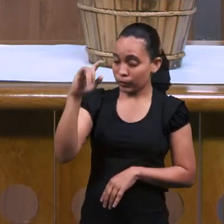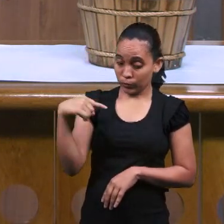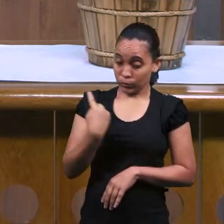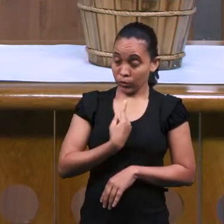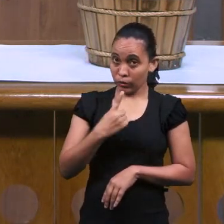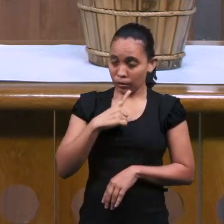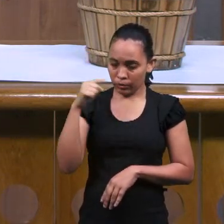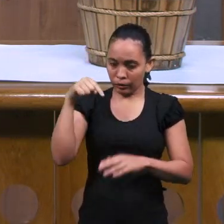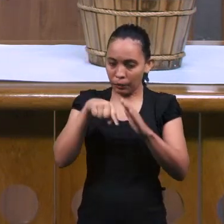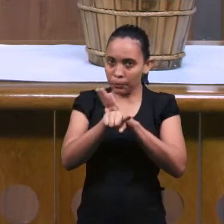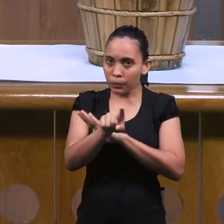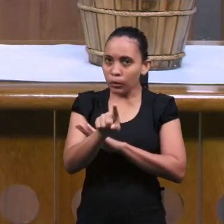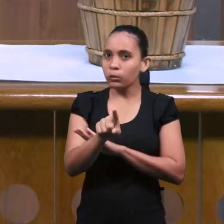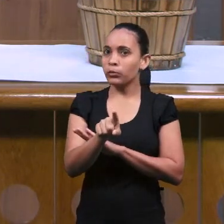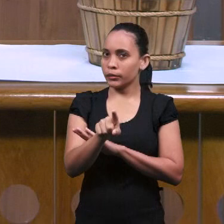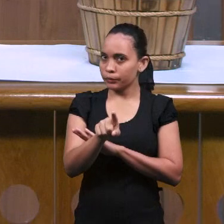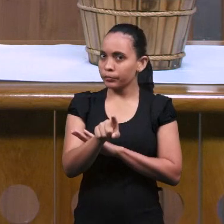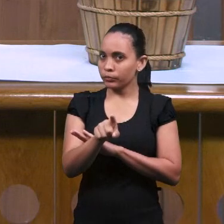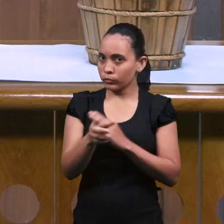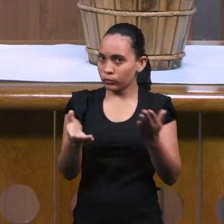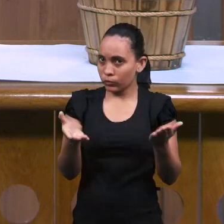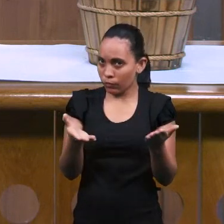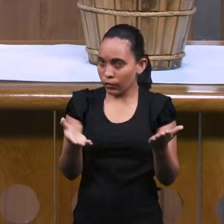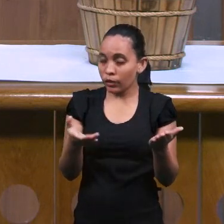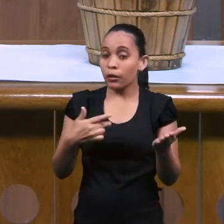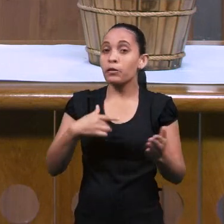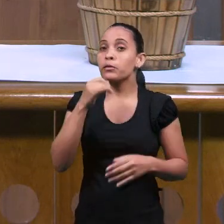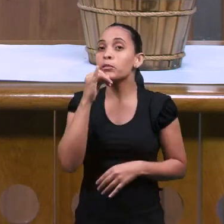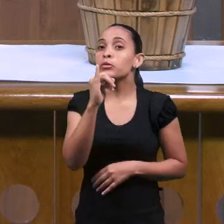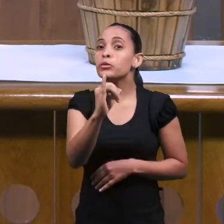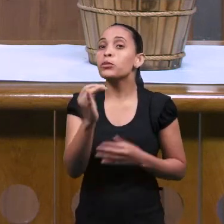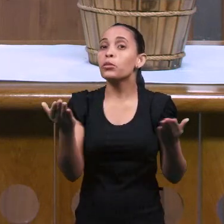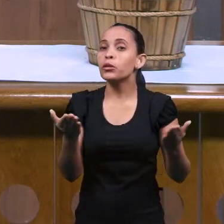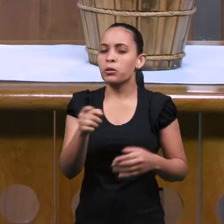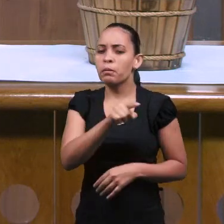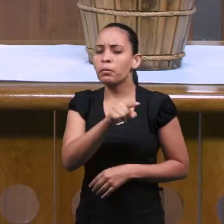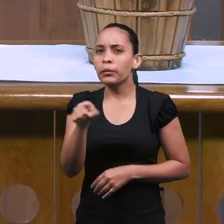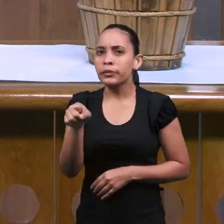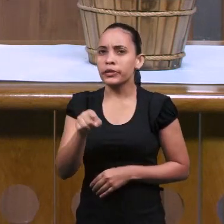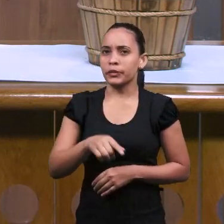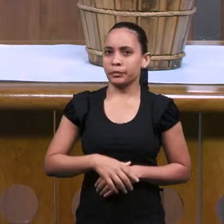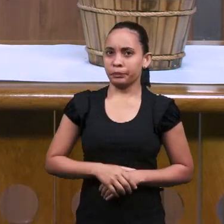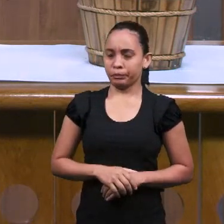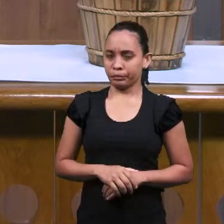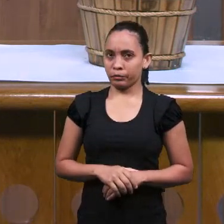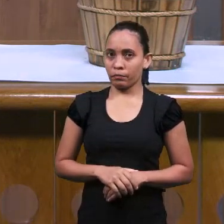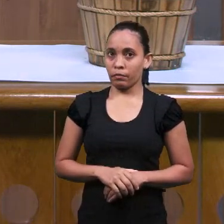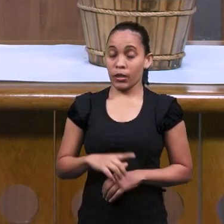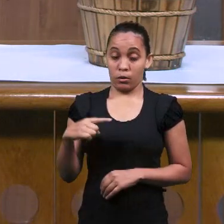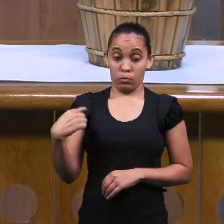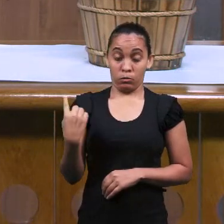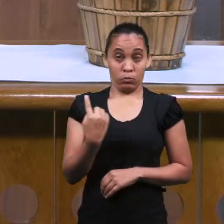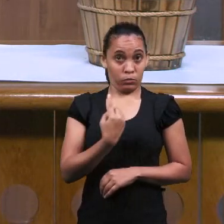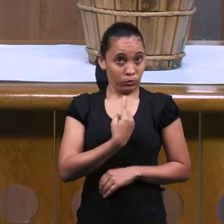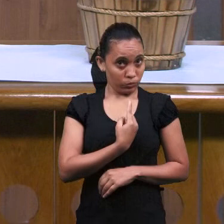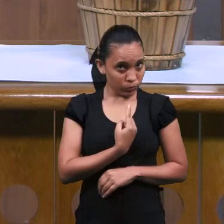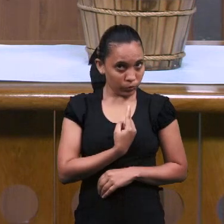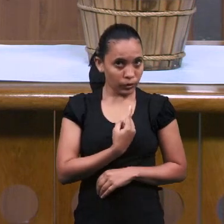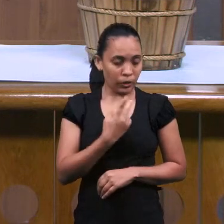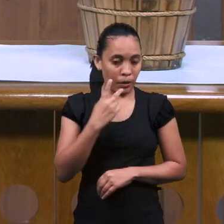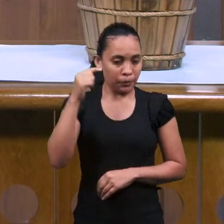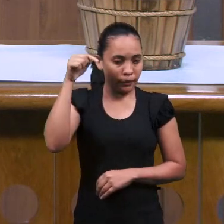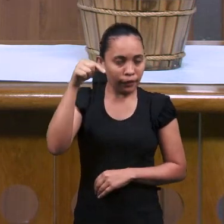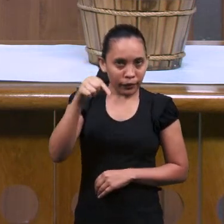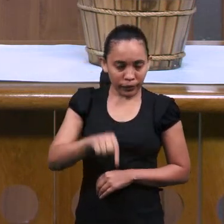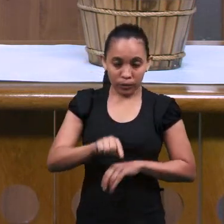sont faites. Et je veux même dire une chose aux frères et sœurs. Quand nous faisons référence ici, nous apportons le sujet